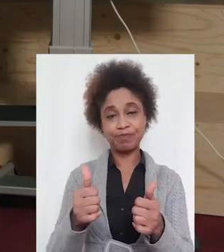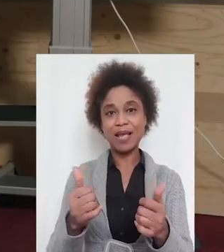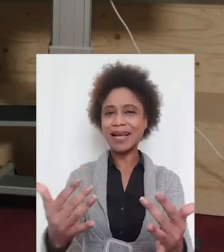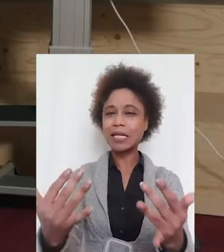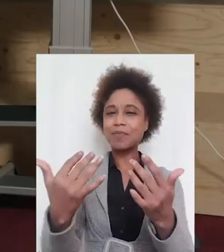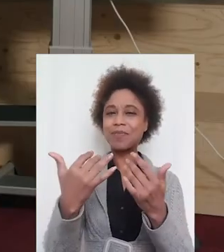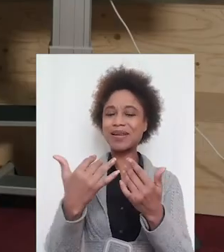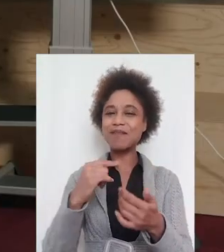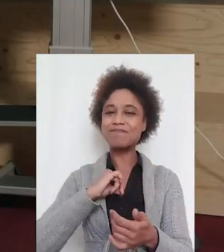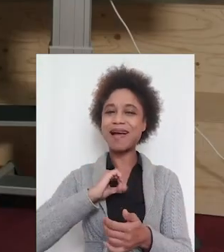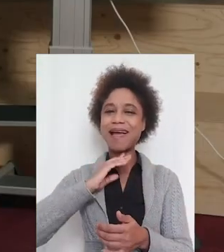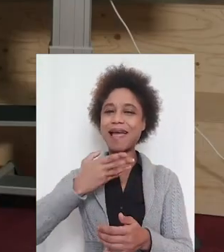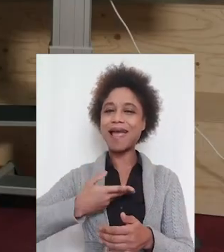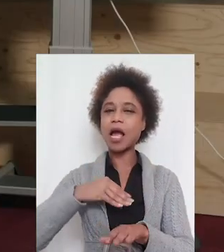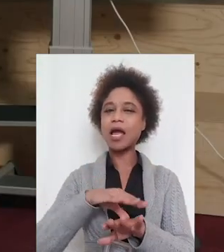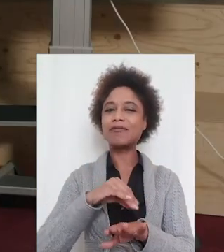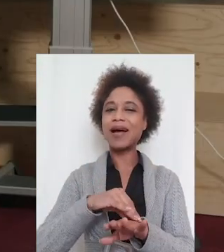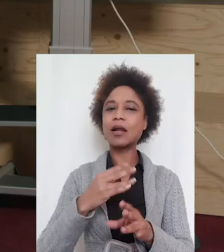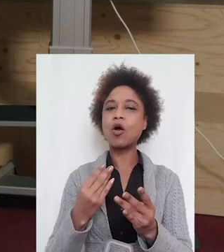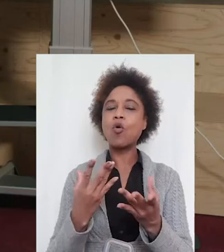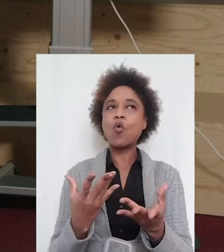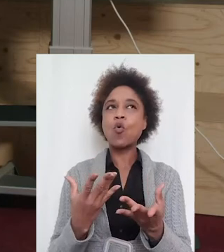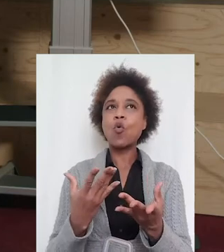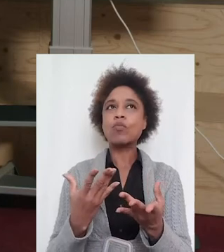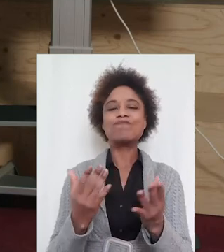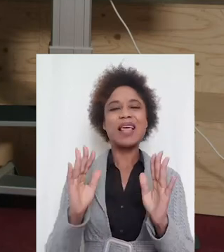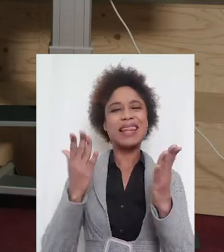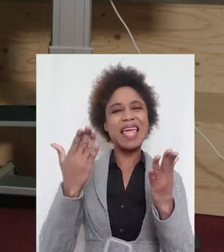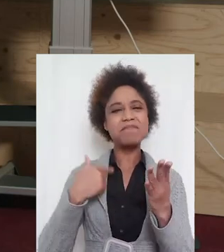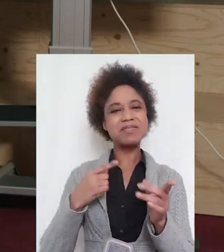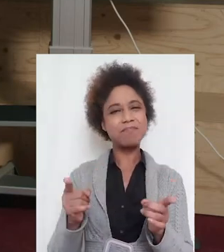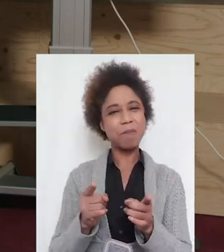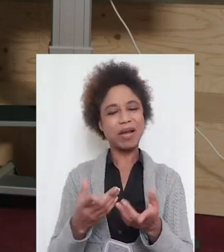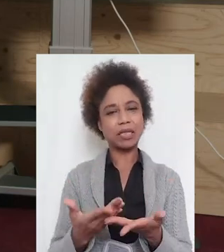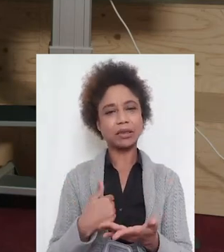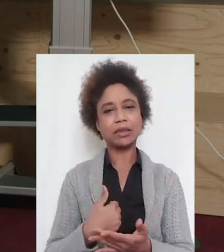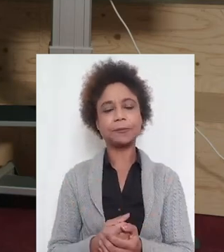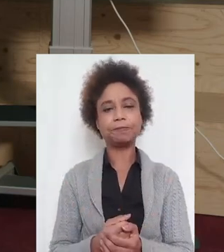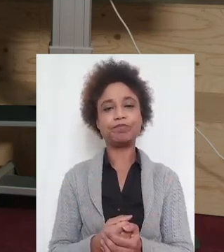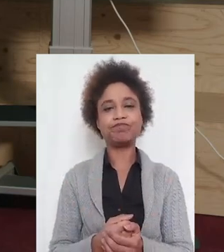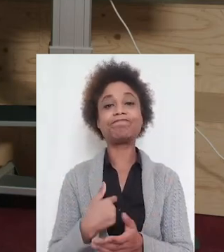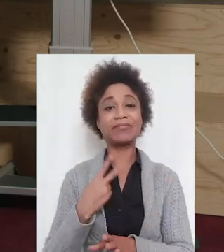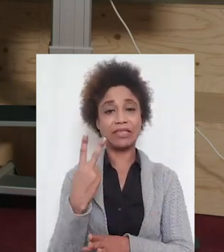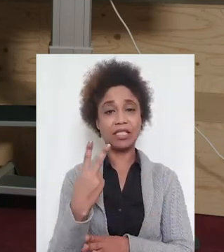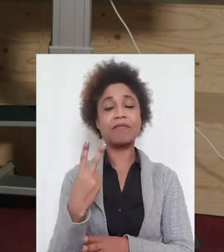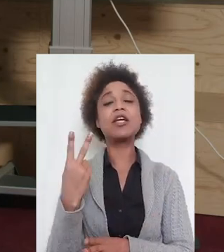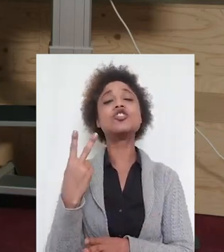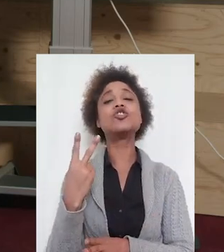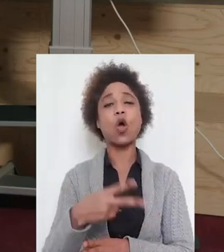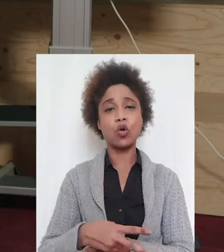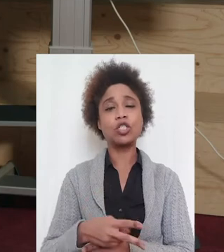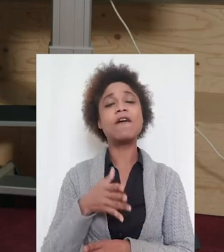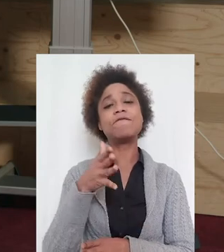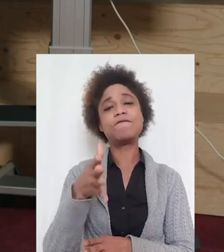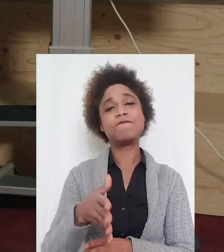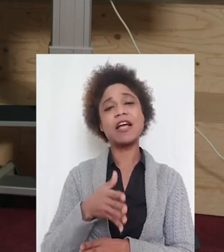Geïnspireerd op mijn eigen ervaring hoe het is om te leven met een beperking. Want in 2015 was